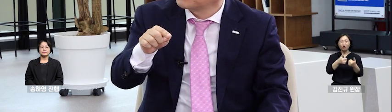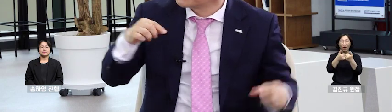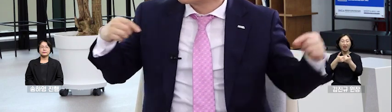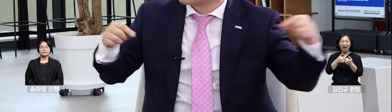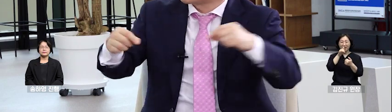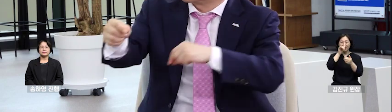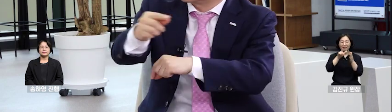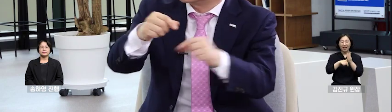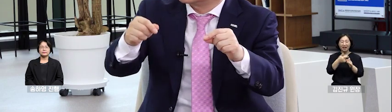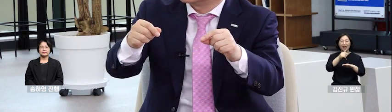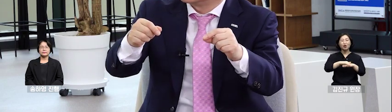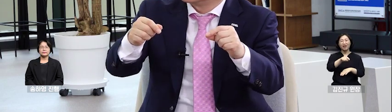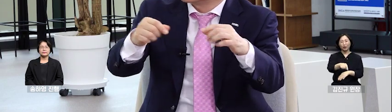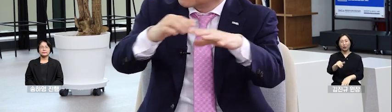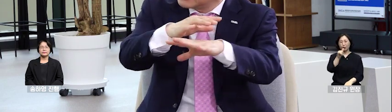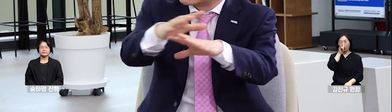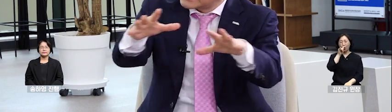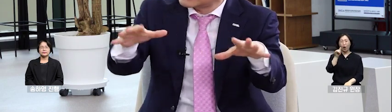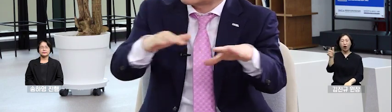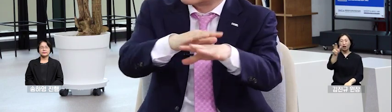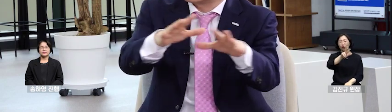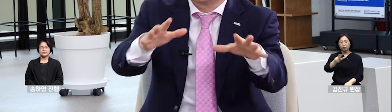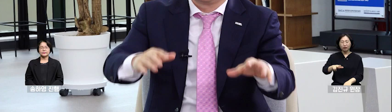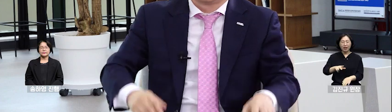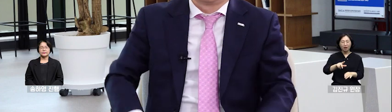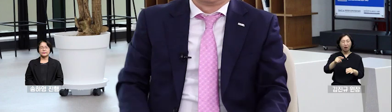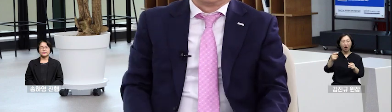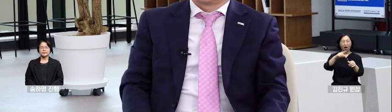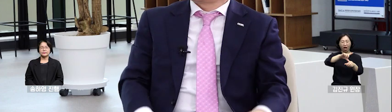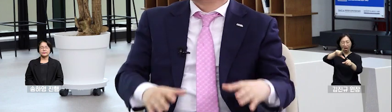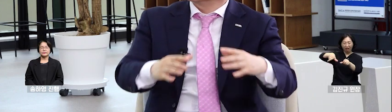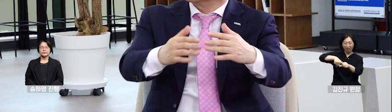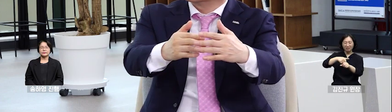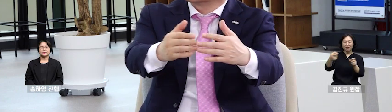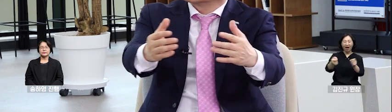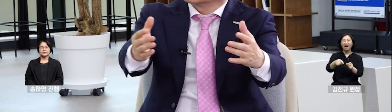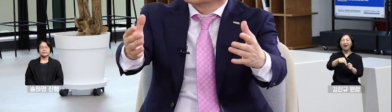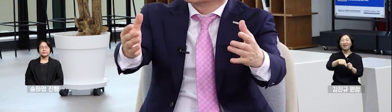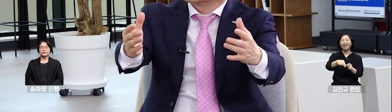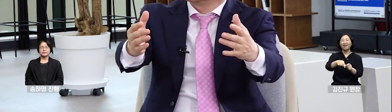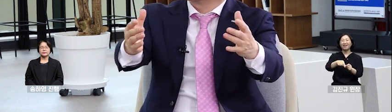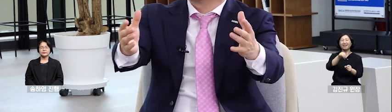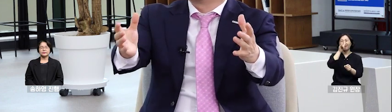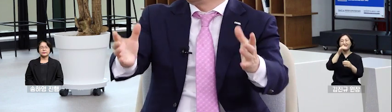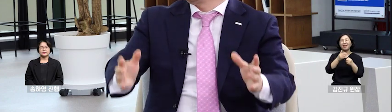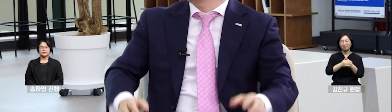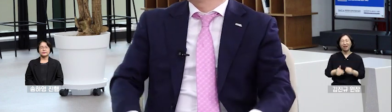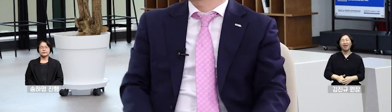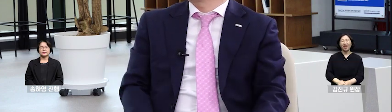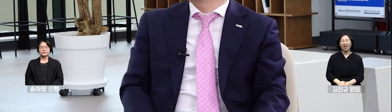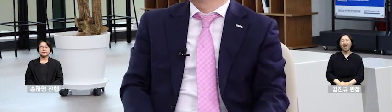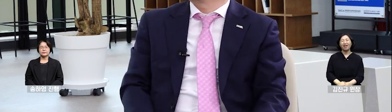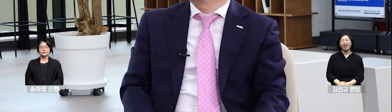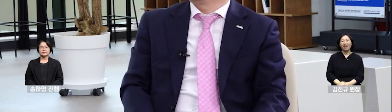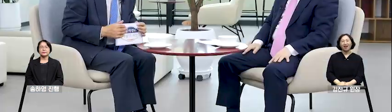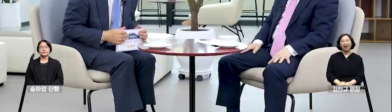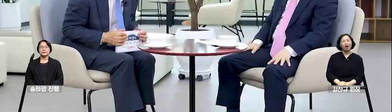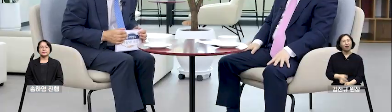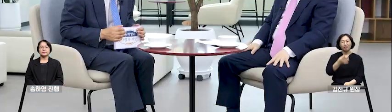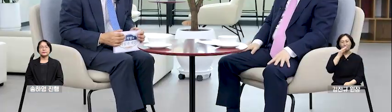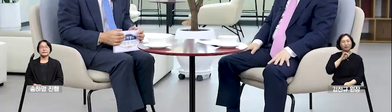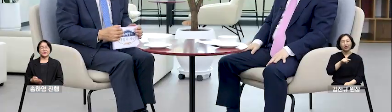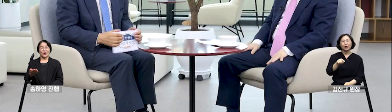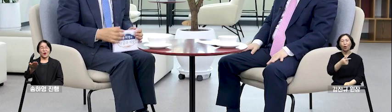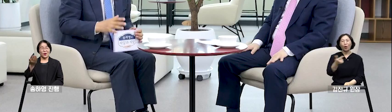합니다 정부에서 어디서 보니까 그런 실제 많잖아요 야 이거는 뭐 지리적으로 너무나 큰 잊혀 같구요